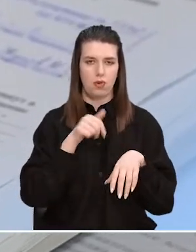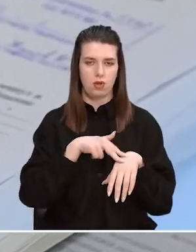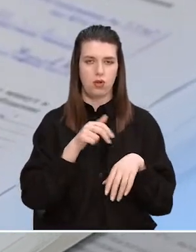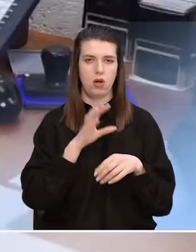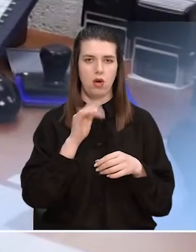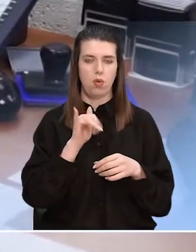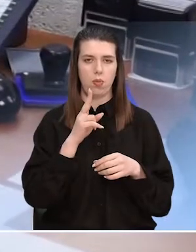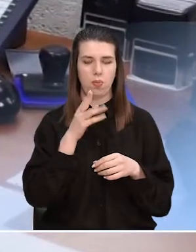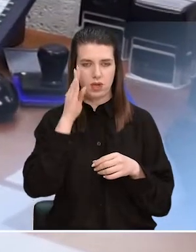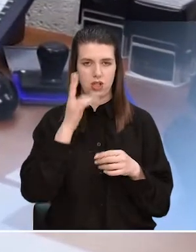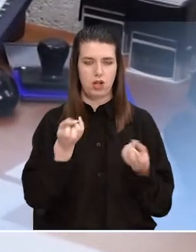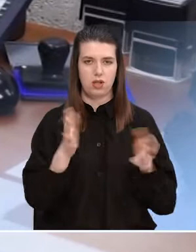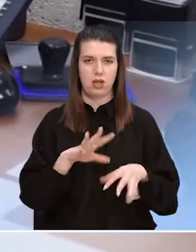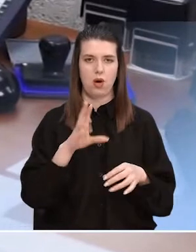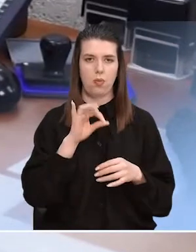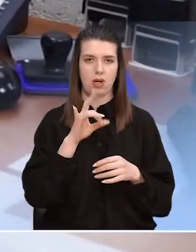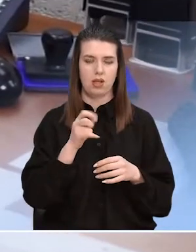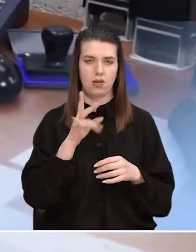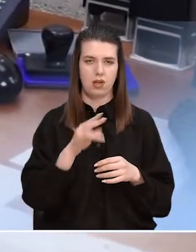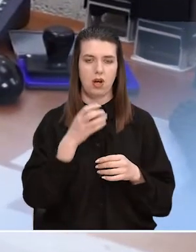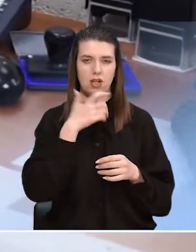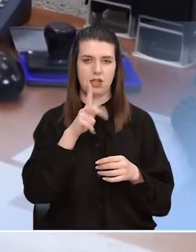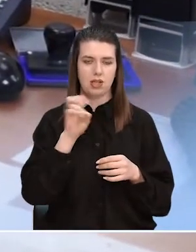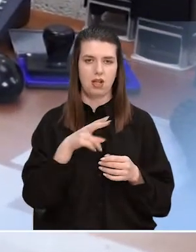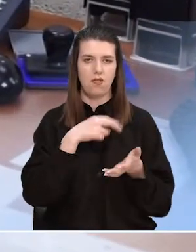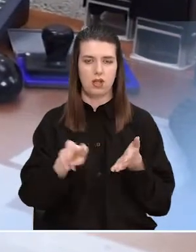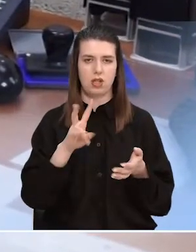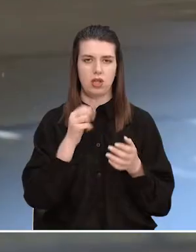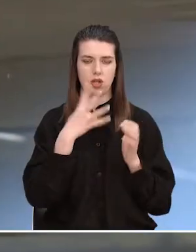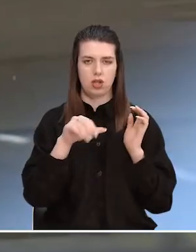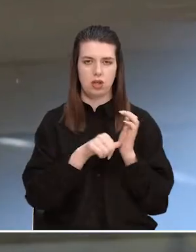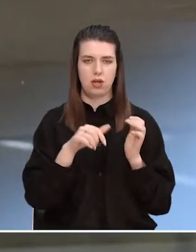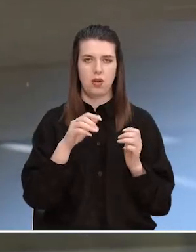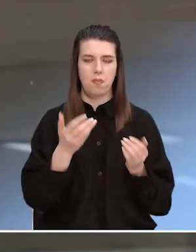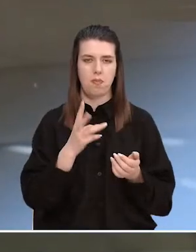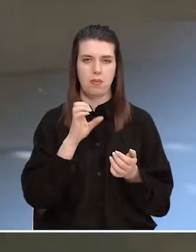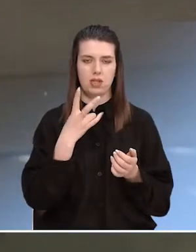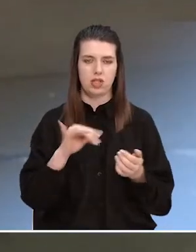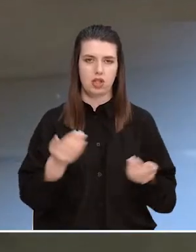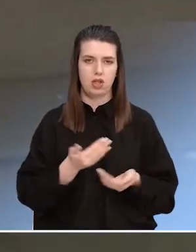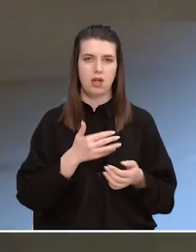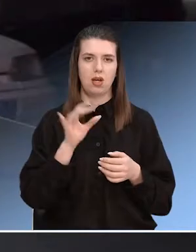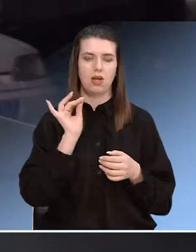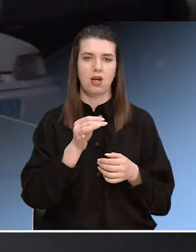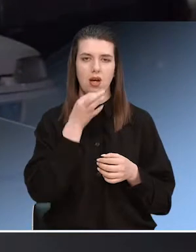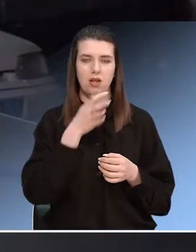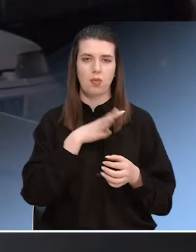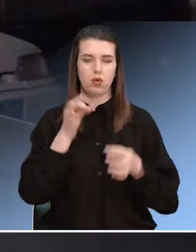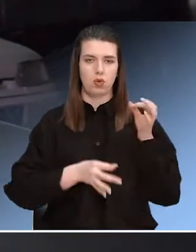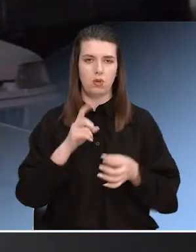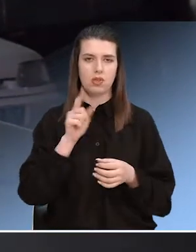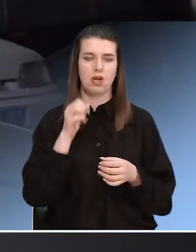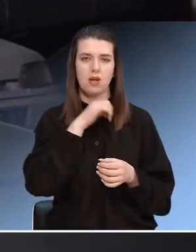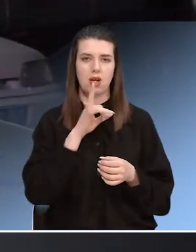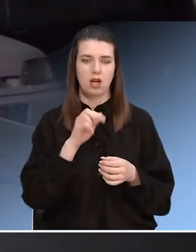как обратиться за помощью в полицию у парня не осталось оперативники по горячим следам вышли на 46-летнего местного жителя который